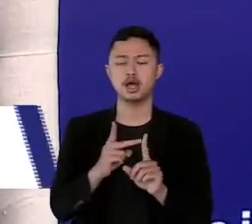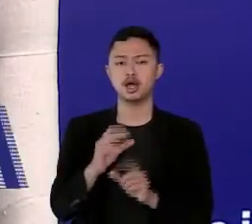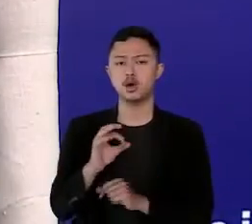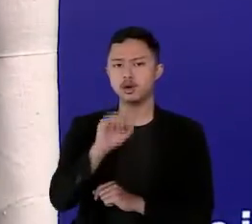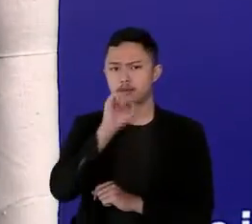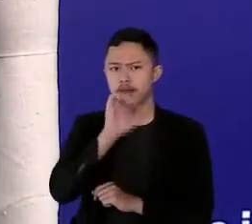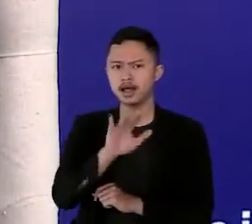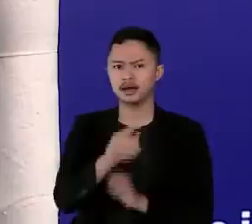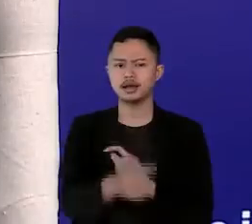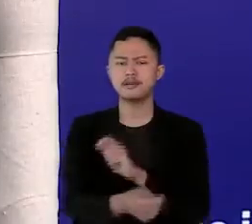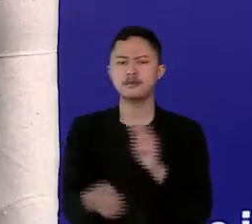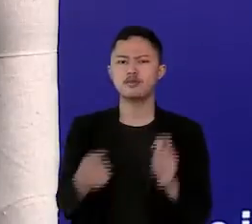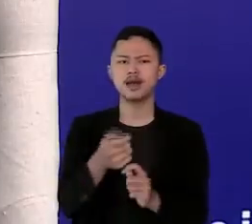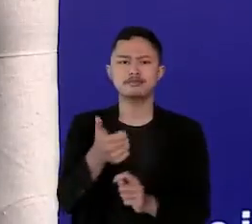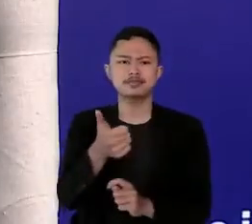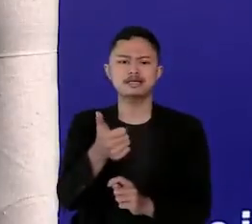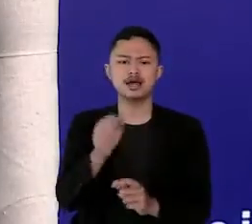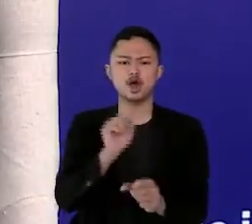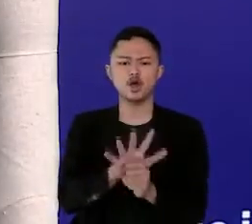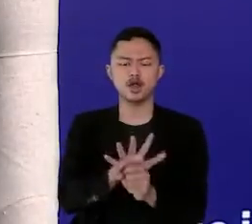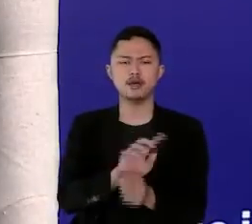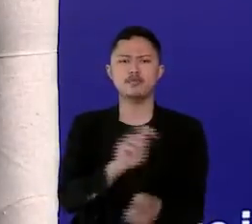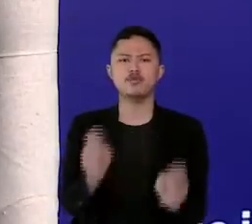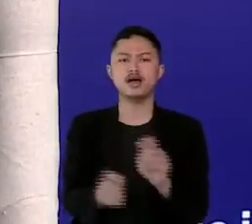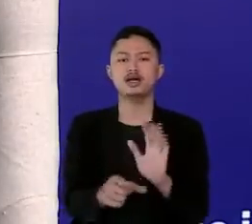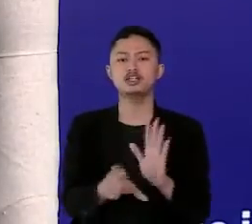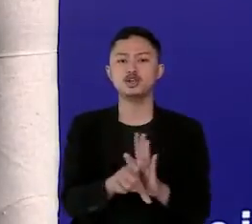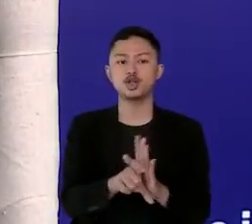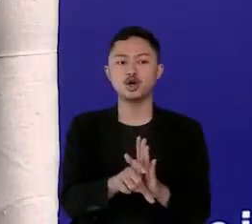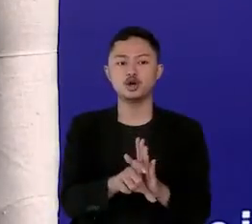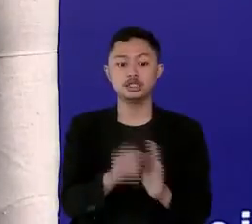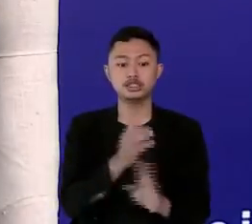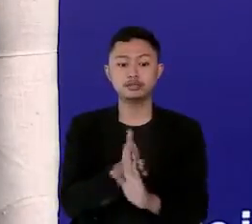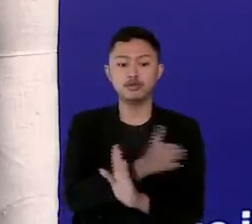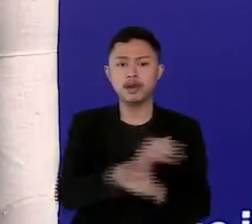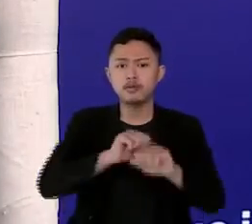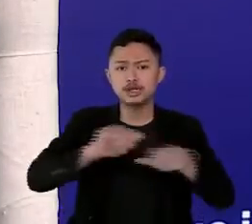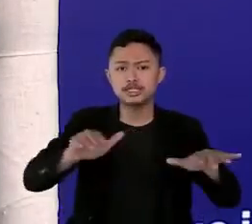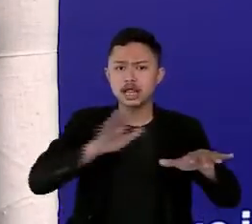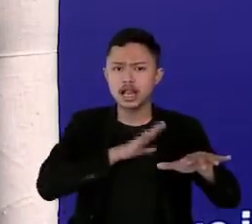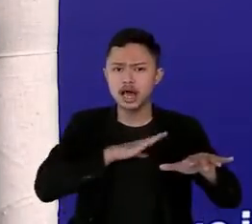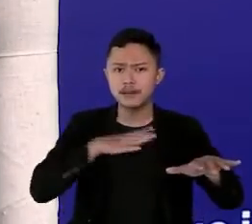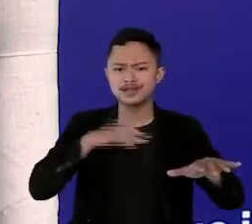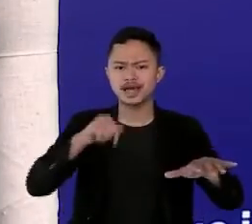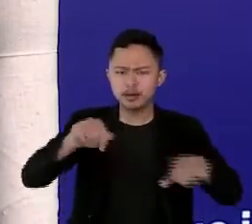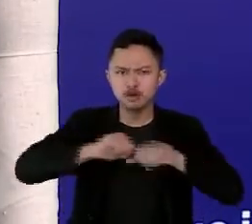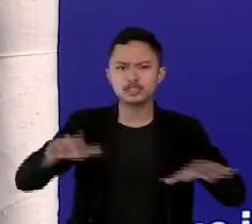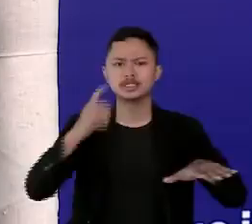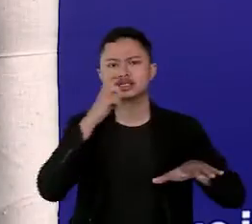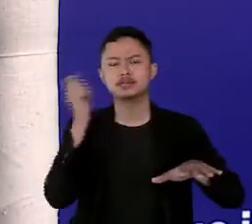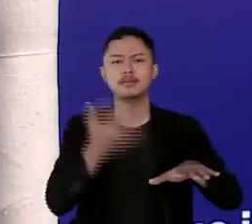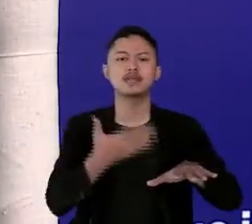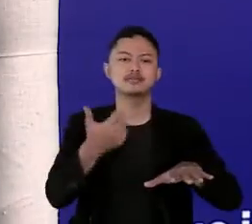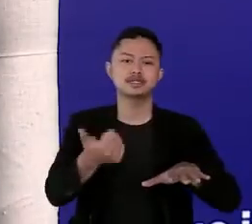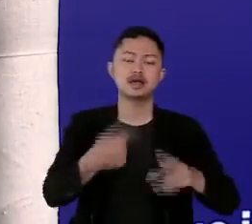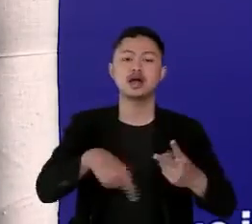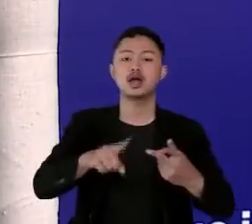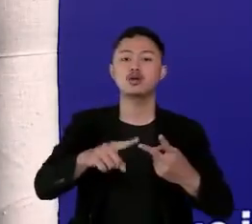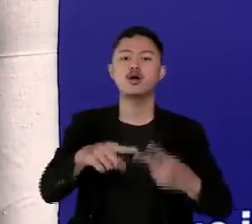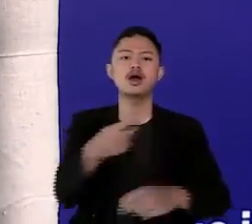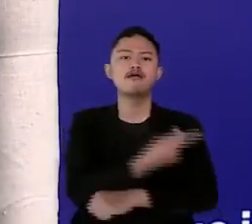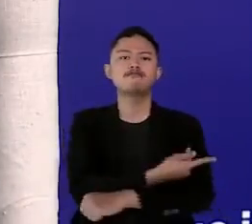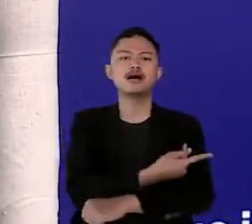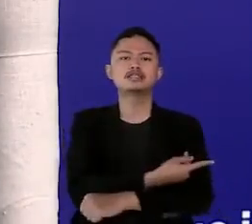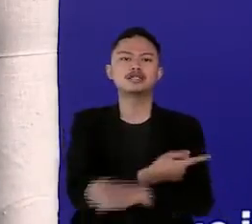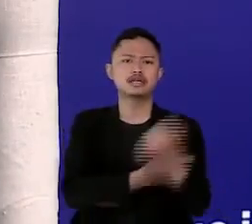perubahan dapat mempengaruhi sifat virus seperti seberapa mudah penyebarannya tingkat keparahan penyakit terkait genit kinerja